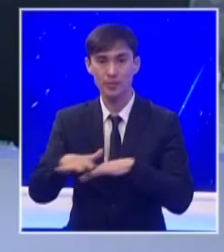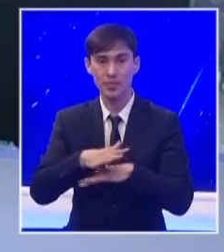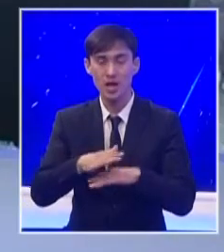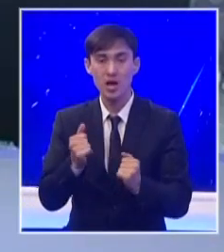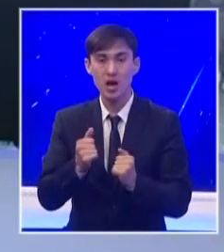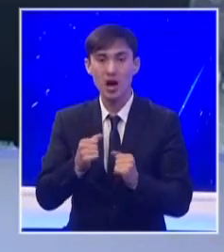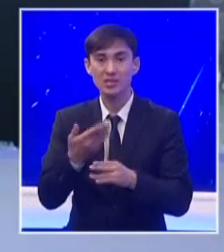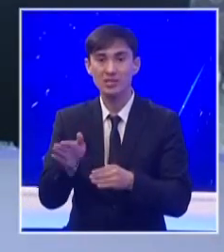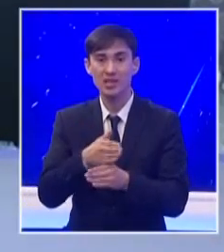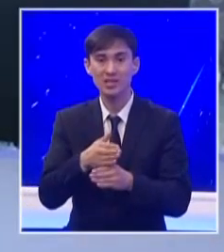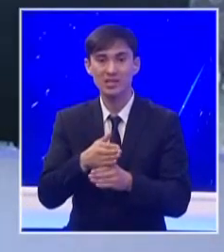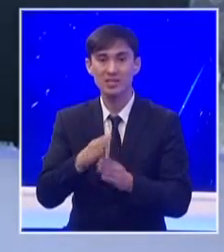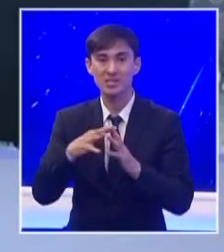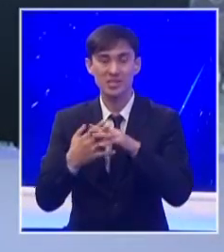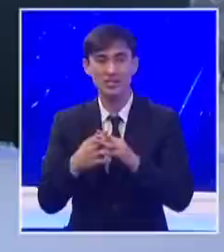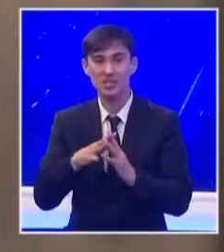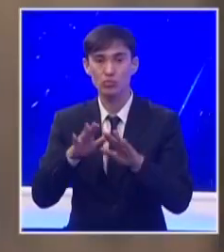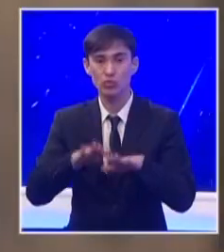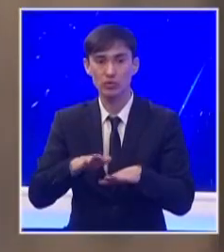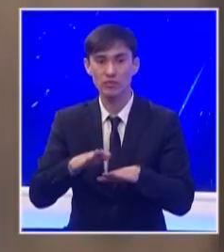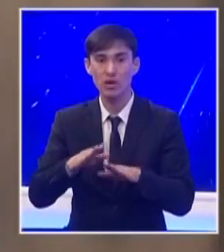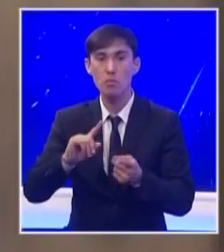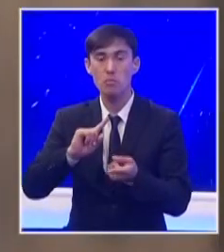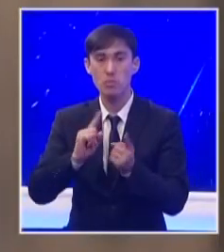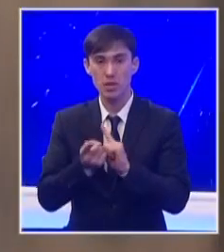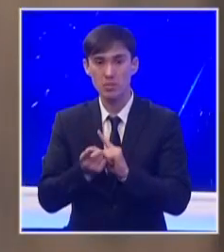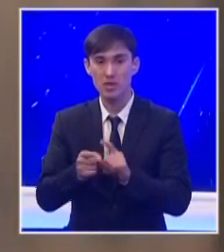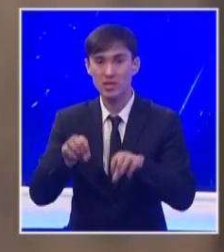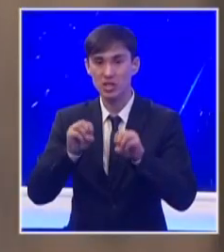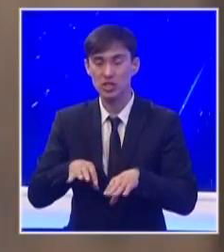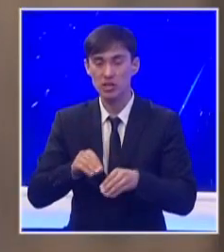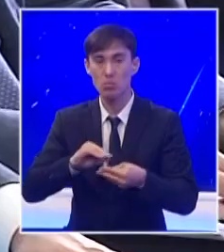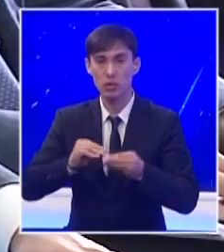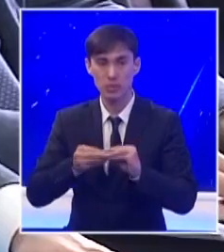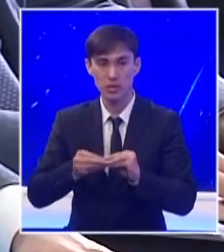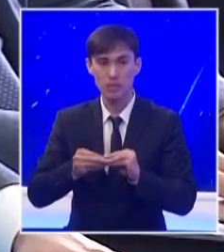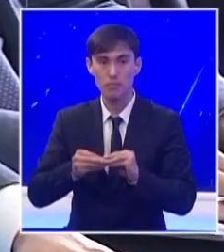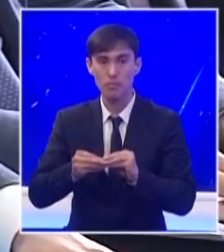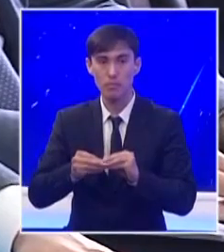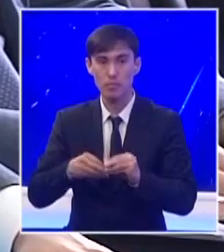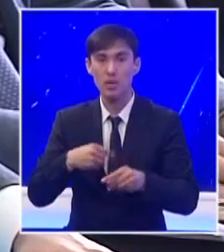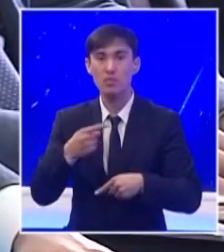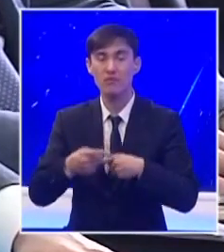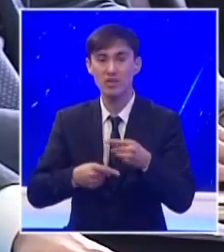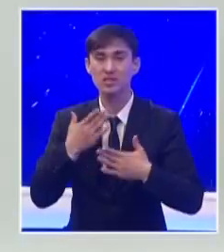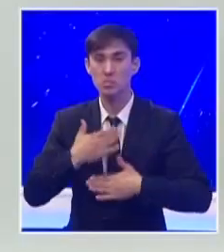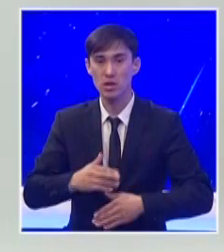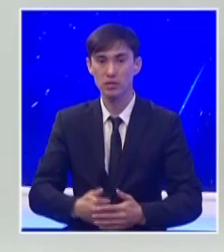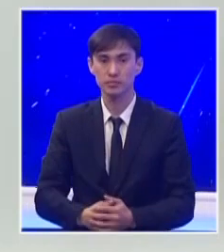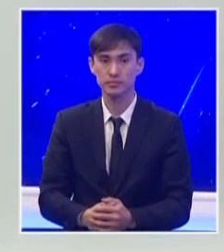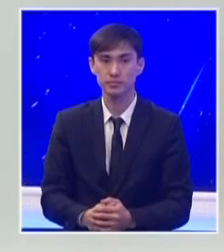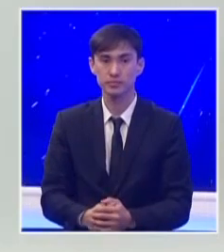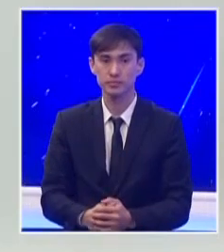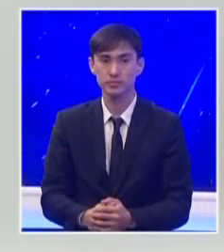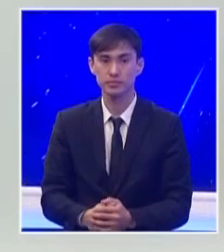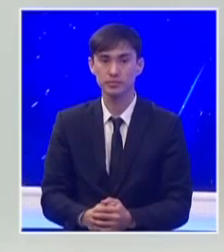разрезе отдельных сельских населенных пунктов желаемые перемены, направленные на решение проблем, продвигаются очень медленно.